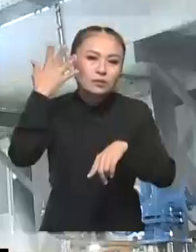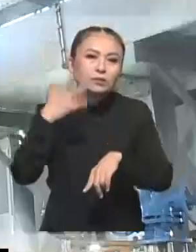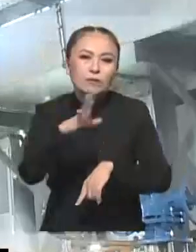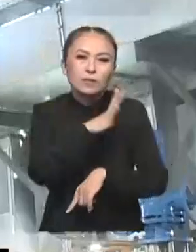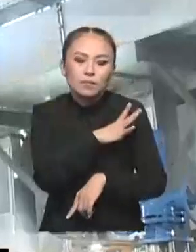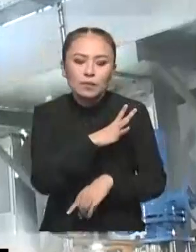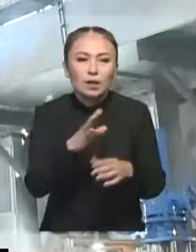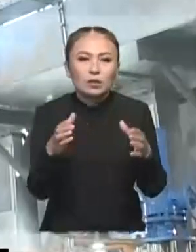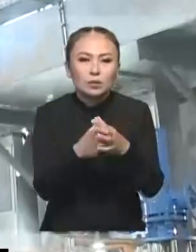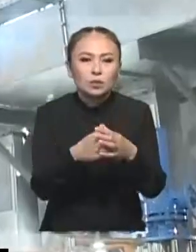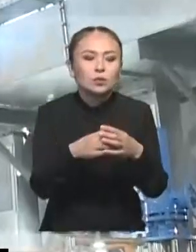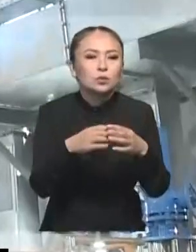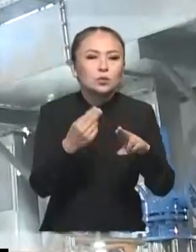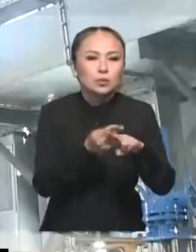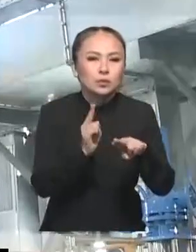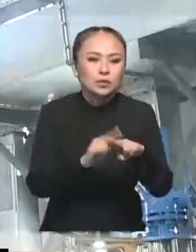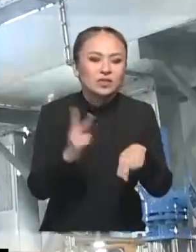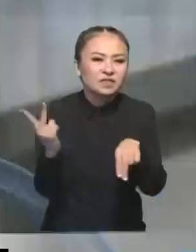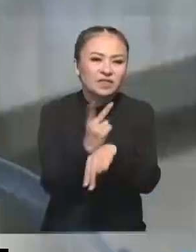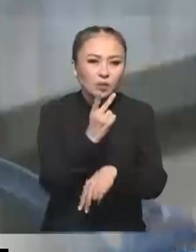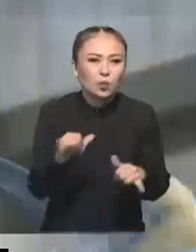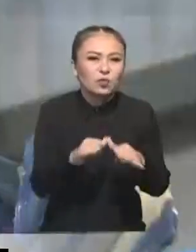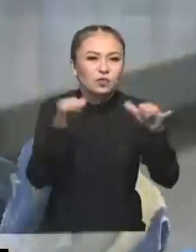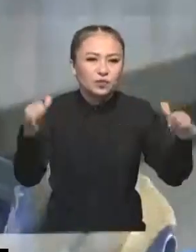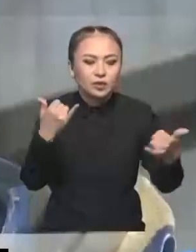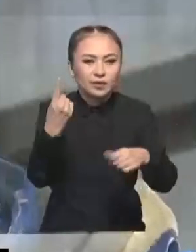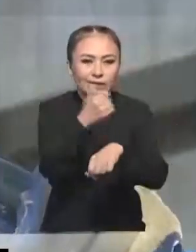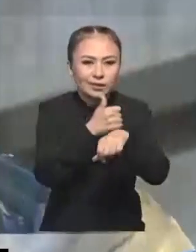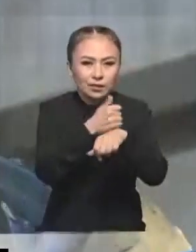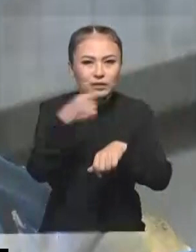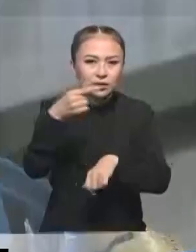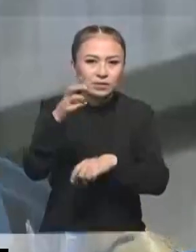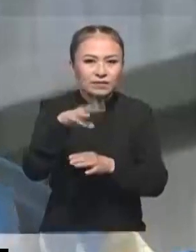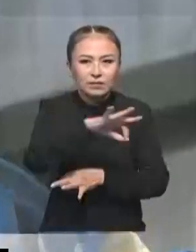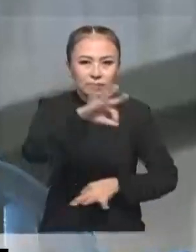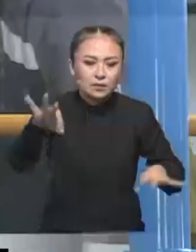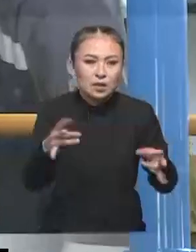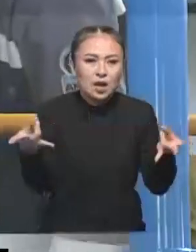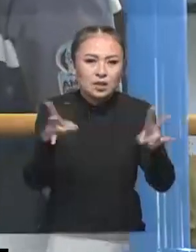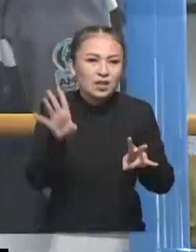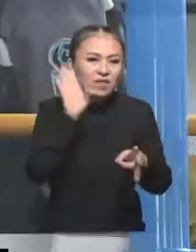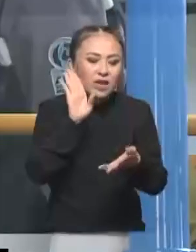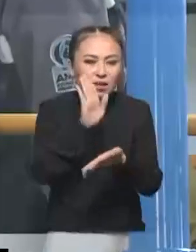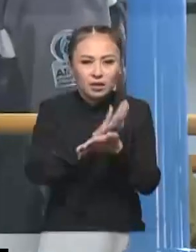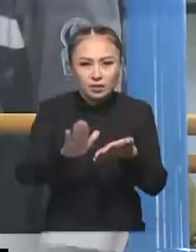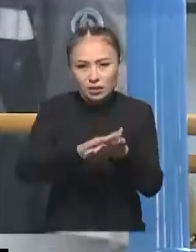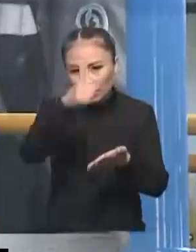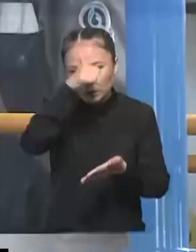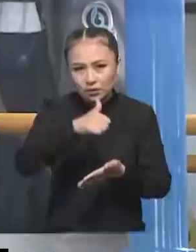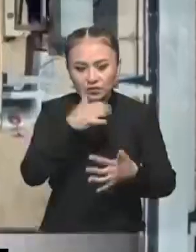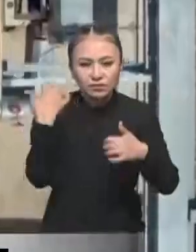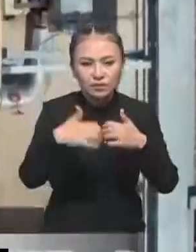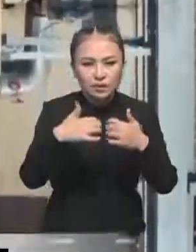өндіріске пайдаланған суды тазарту көлемі екі есеге өсті. Қазір мұнда сағатта 1000 текше метрге дейін қалдық су тазалауға сондай-ақ айына орта